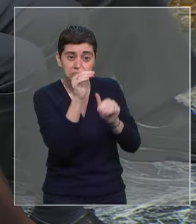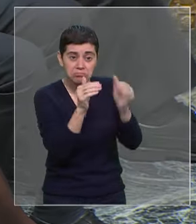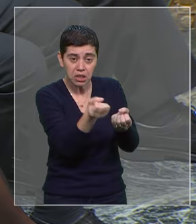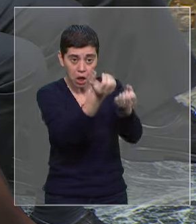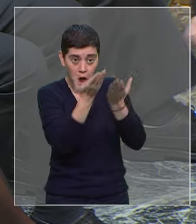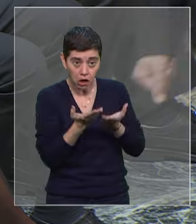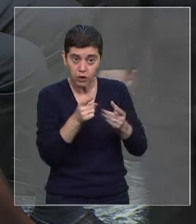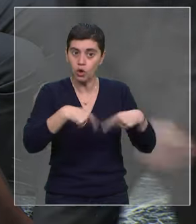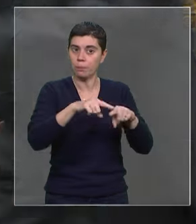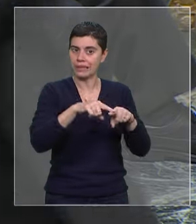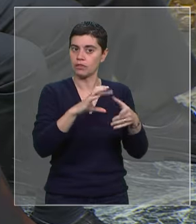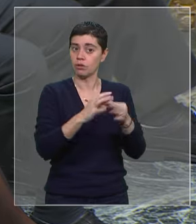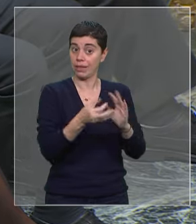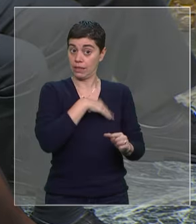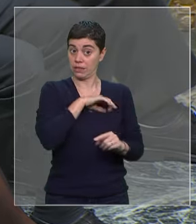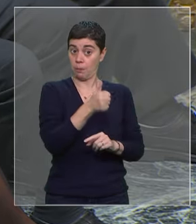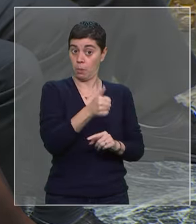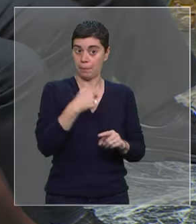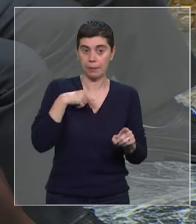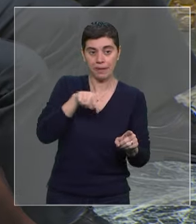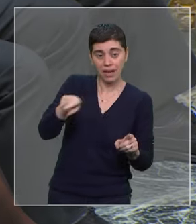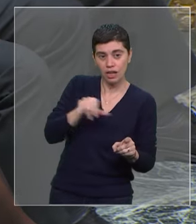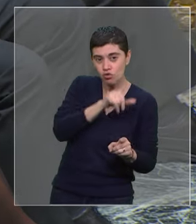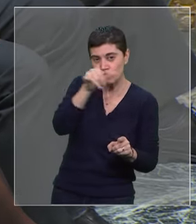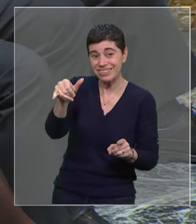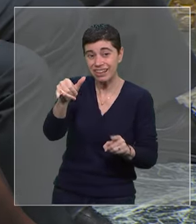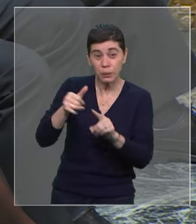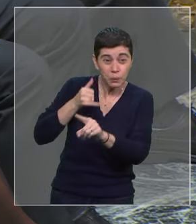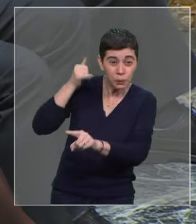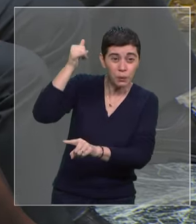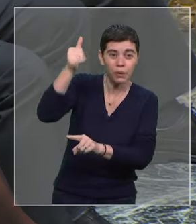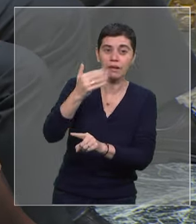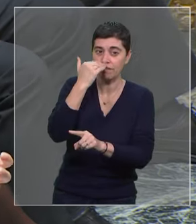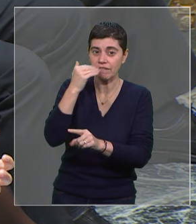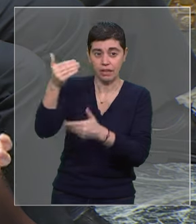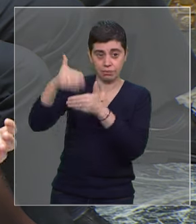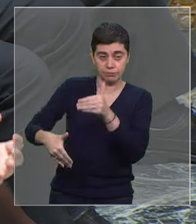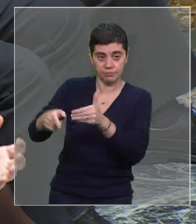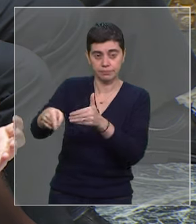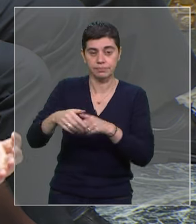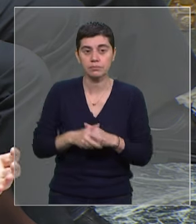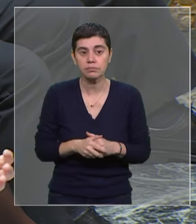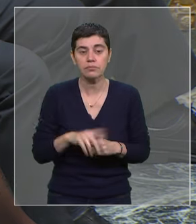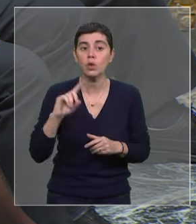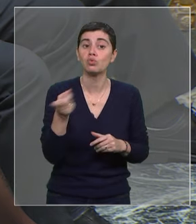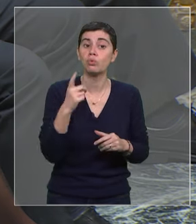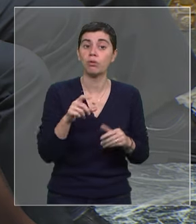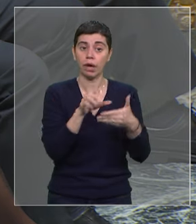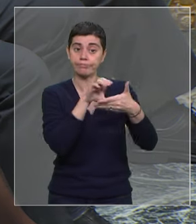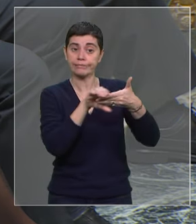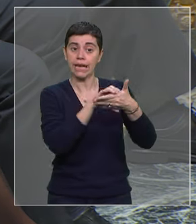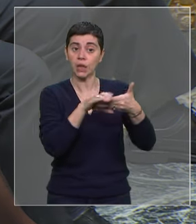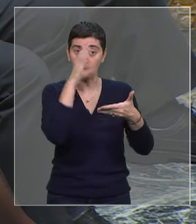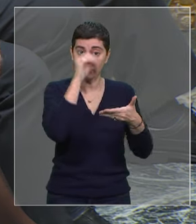Olympiques, dont c'est la responsabilité, n'arrivent à échéance qu'en février prochain. Et puis vous dire que bien sûr que tout le monde aura une carte professionnelle, c'est